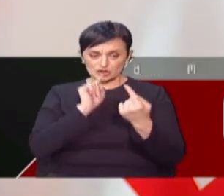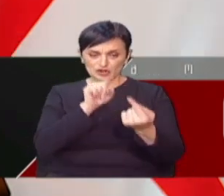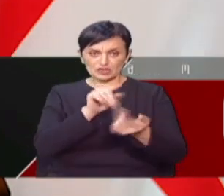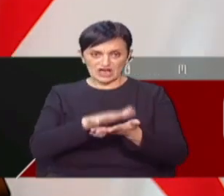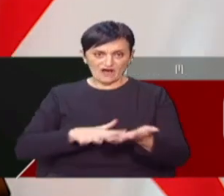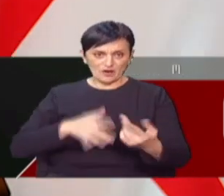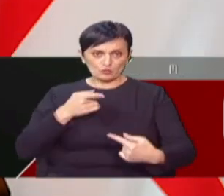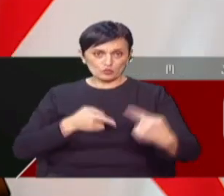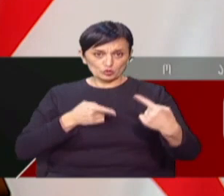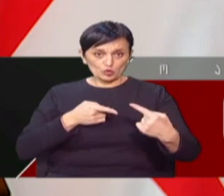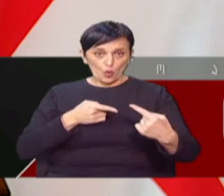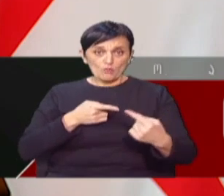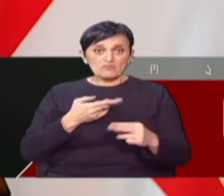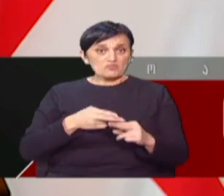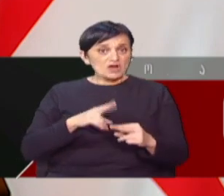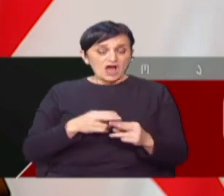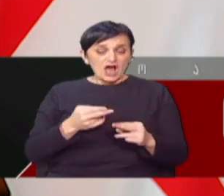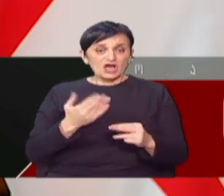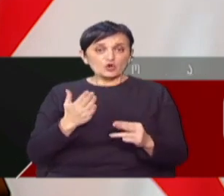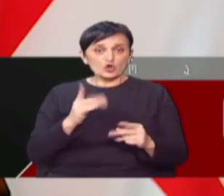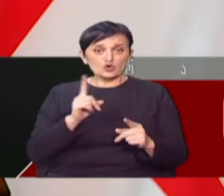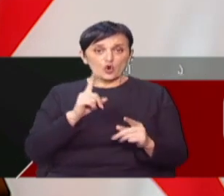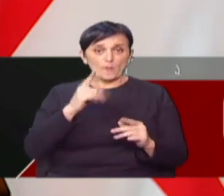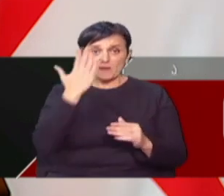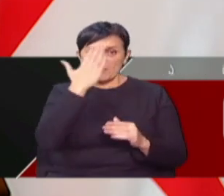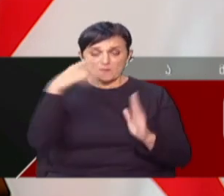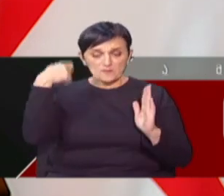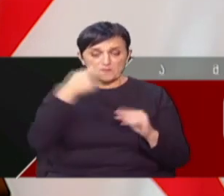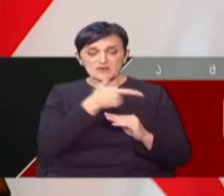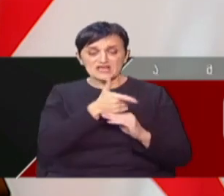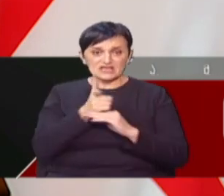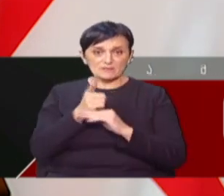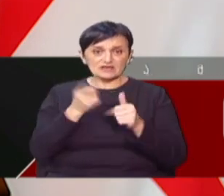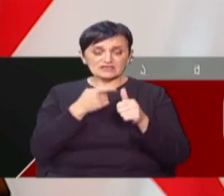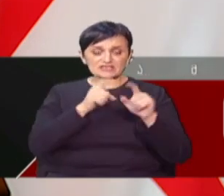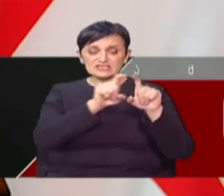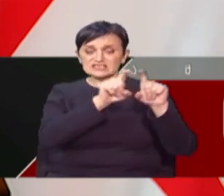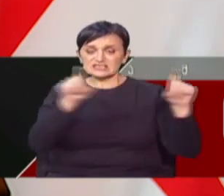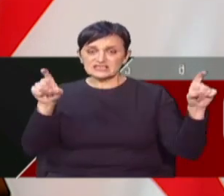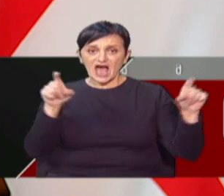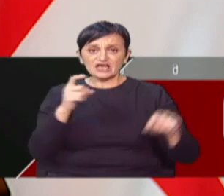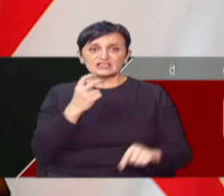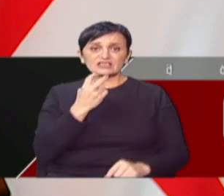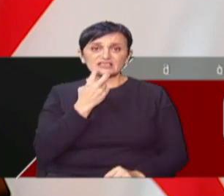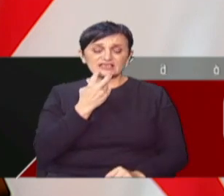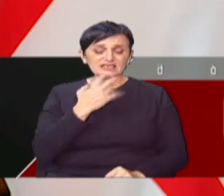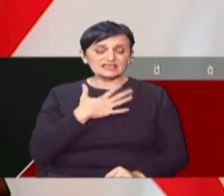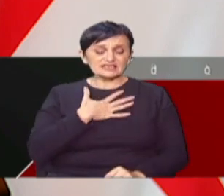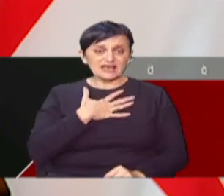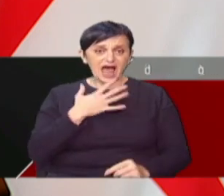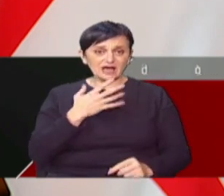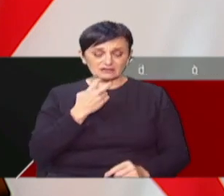გავაგრძელო ბრძოლას. არ იქნებოდა ურიგო რომ გადაღებულიყო ფილმი სათაურით ტრაგიკომედია ერთხელ